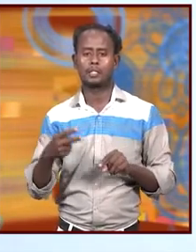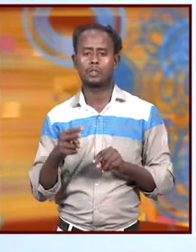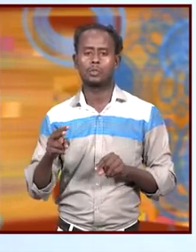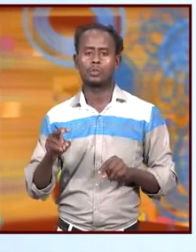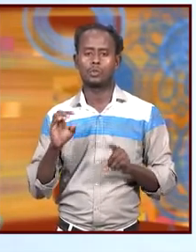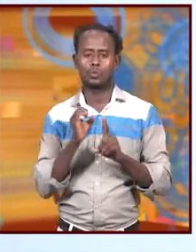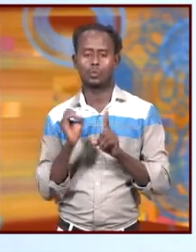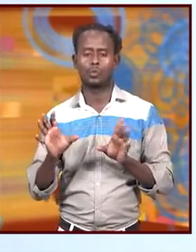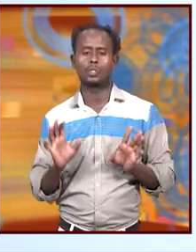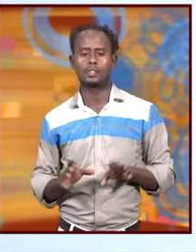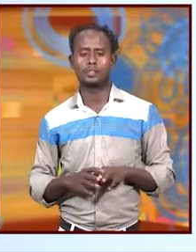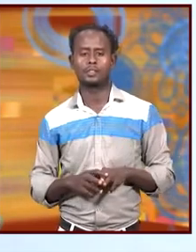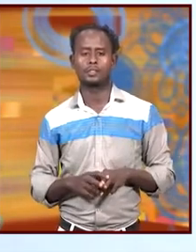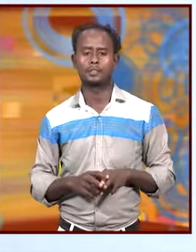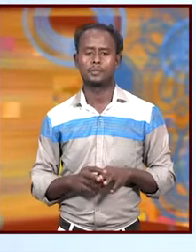2B + 14 = 100.